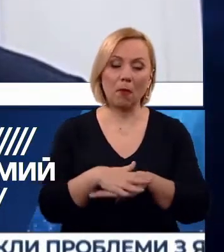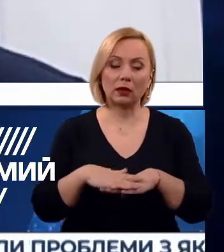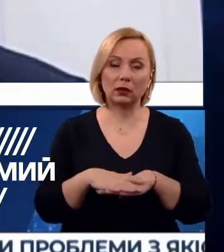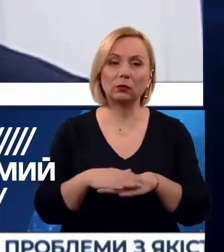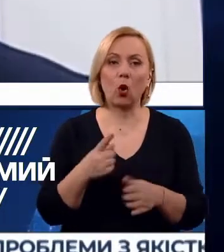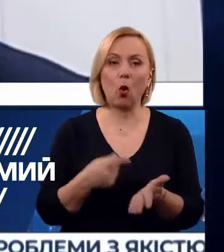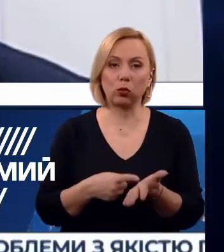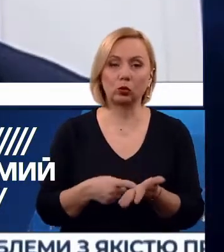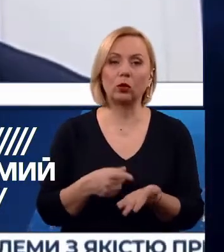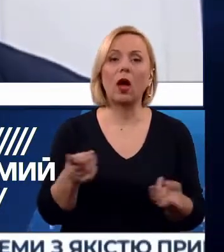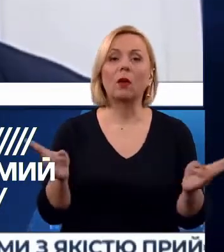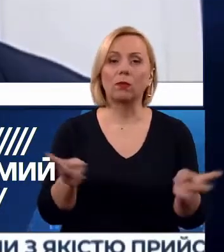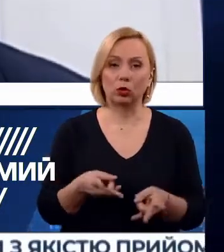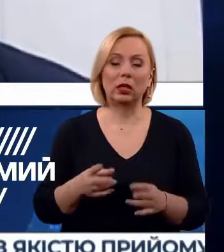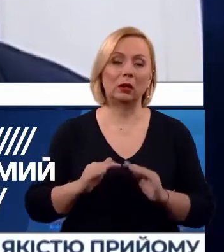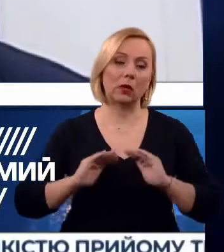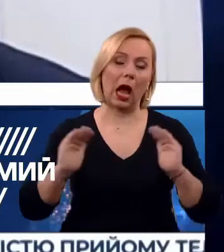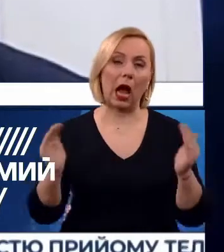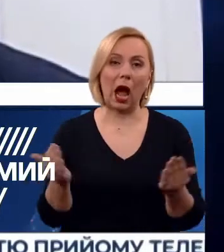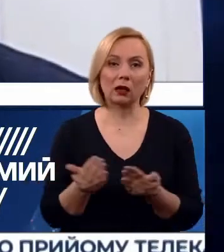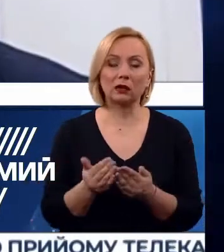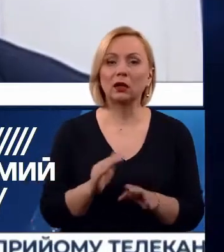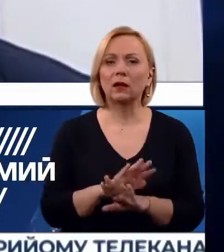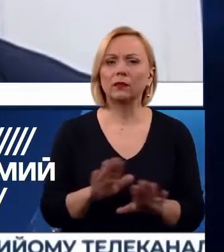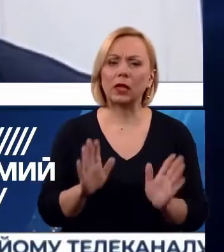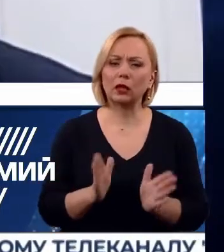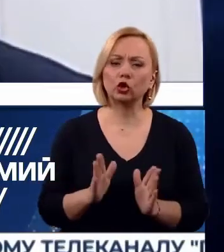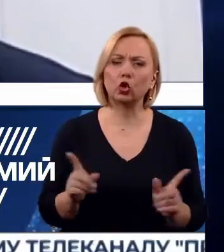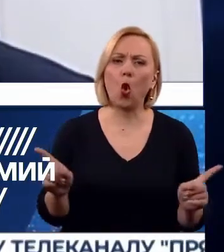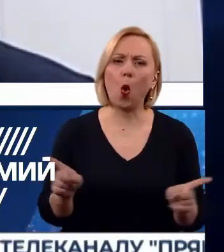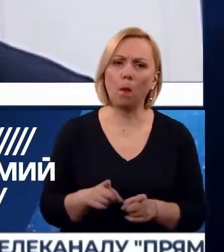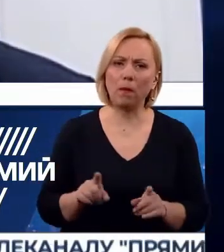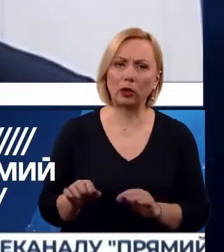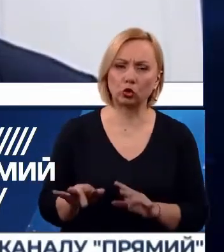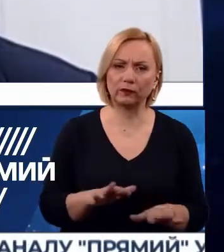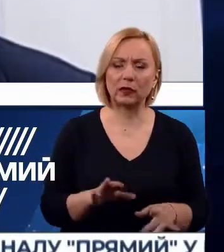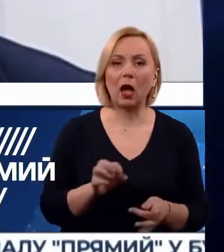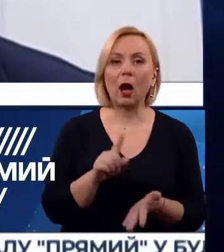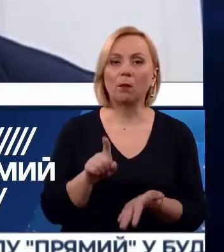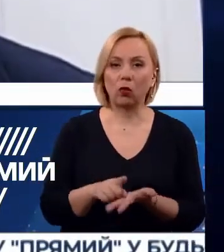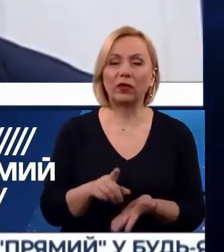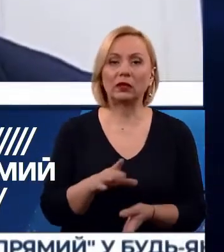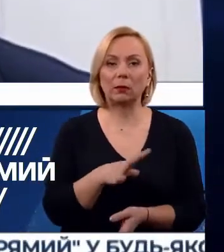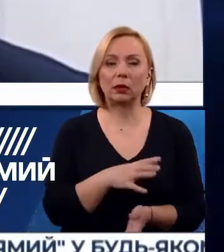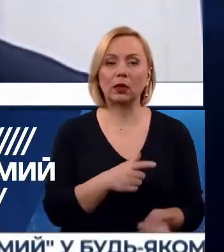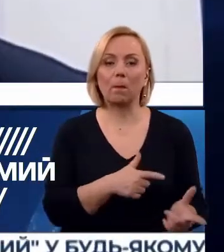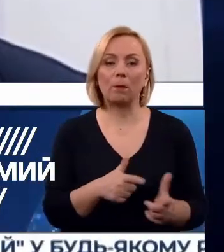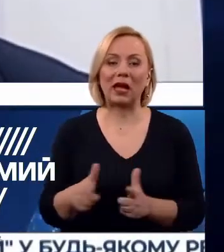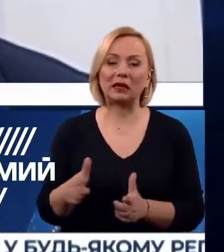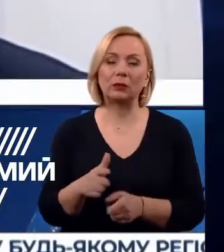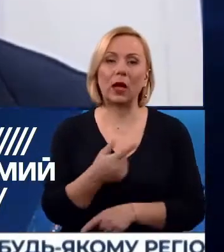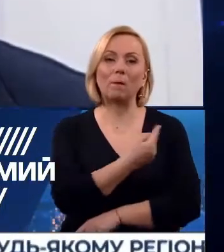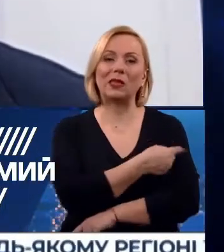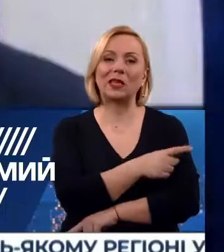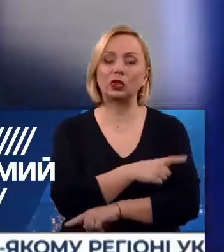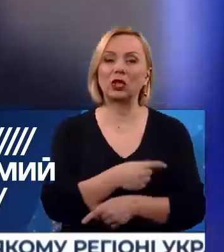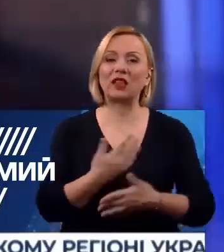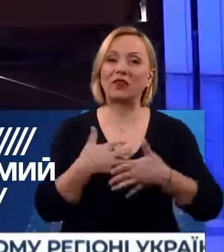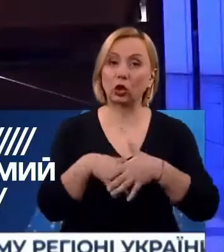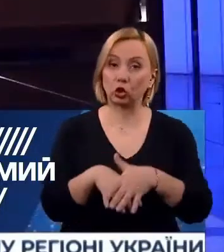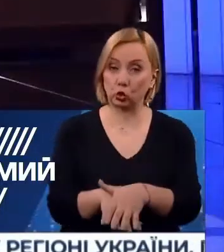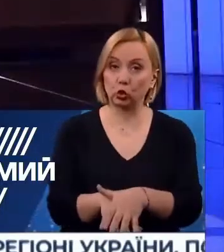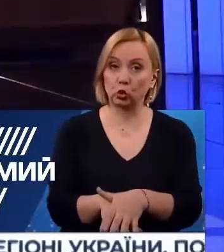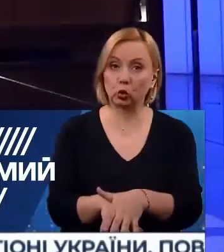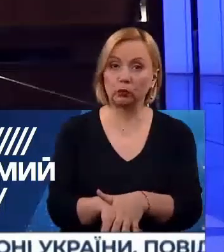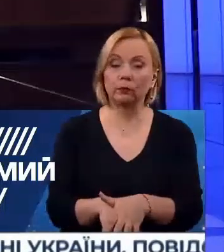продовжувати карантин, але важливо, що не лише обмежувальні заходи повинні бути, а повинна бути підготовка медичної інфраструктури. Ви правильно піднімаєте питання